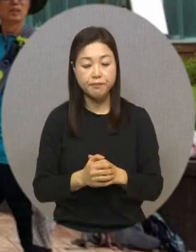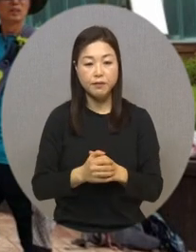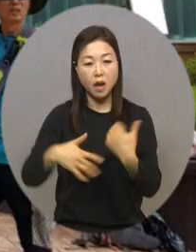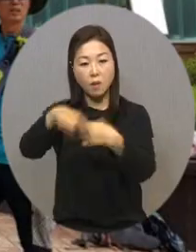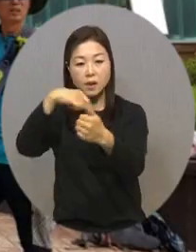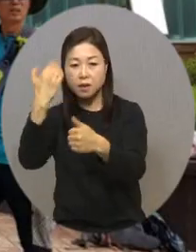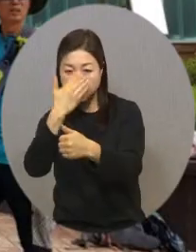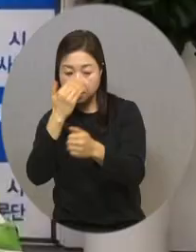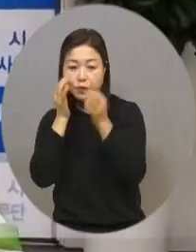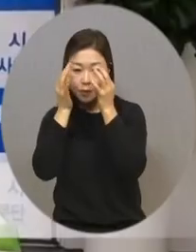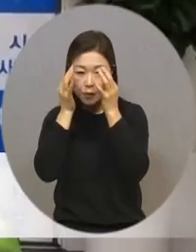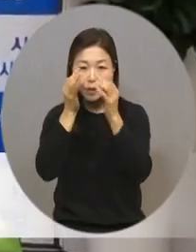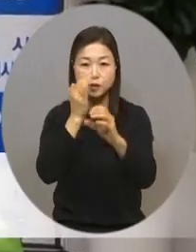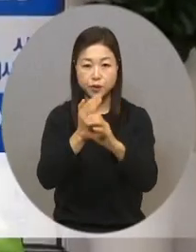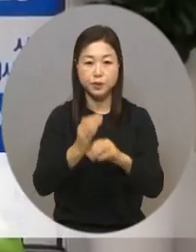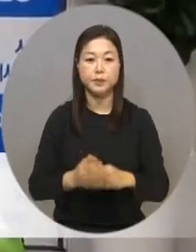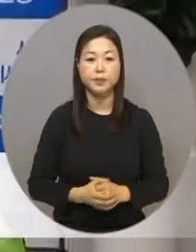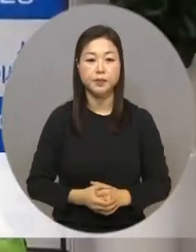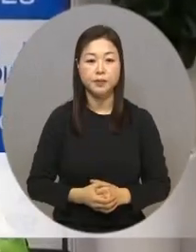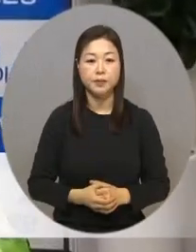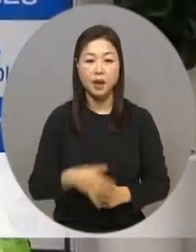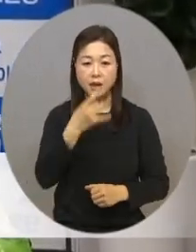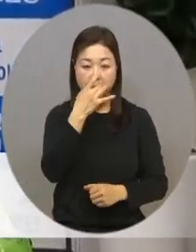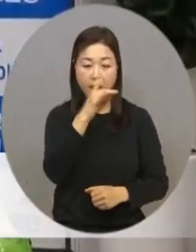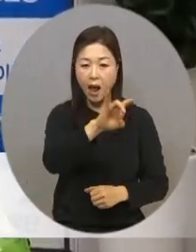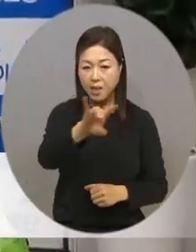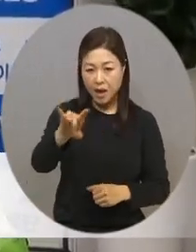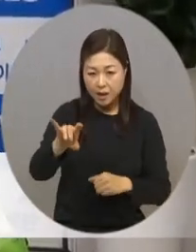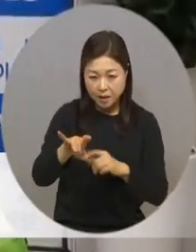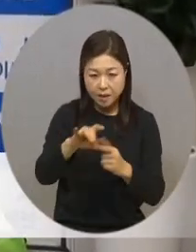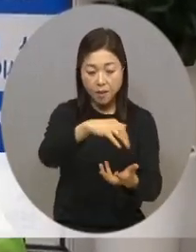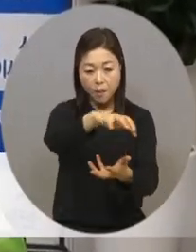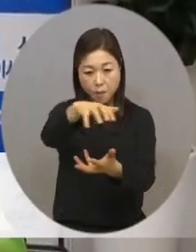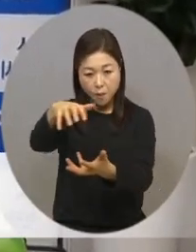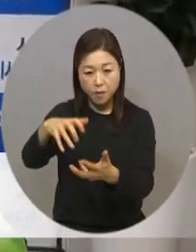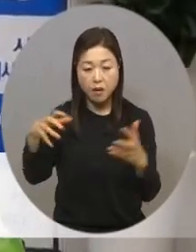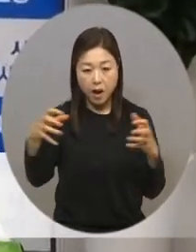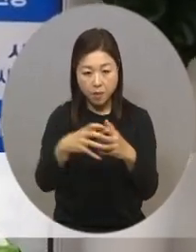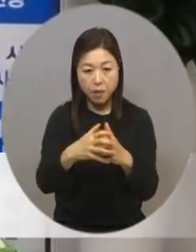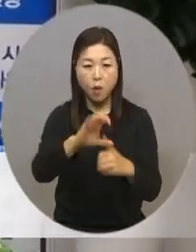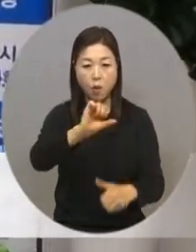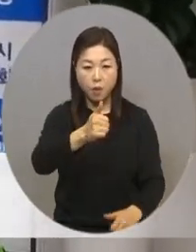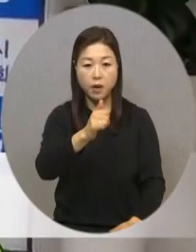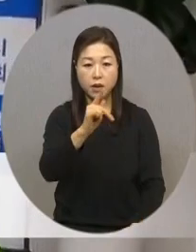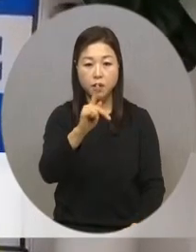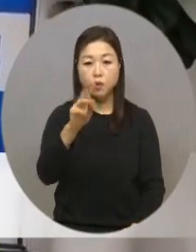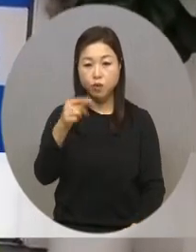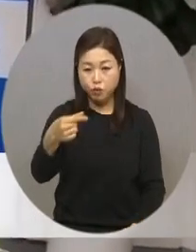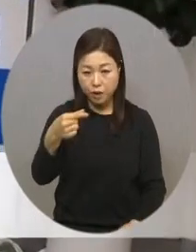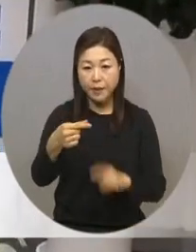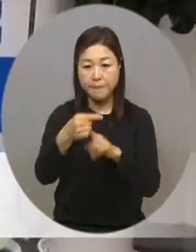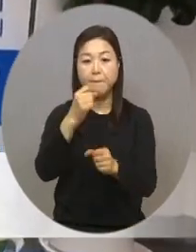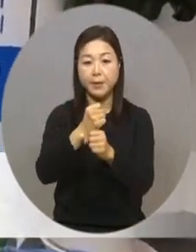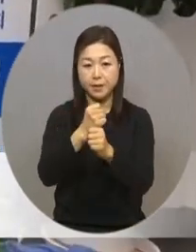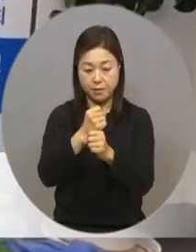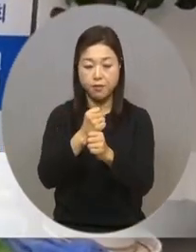운동을 지속해 오고 있습니다. 그런 쌀에 한 톨 한 톨이 모여 500kg가